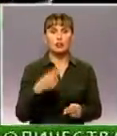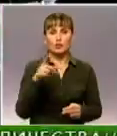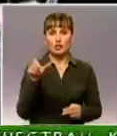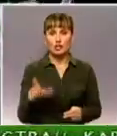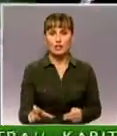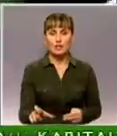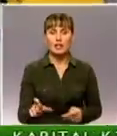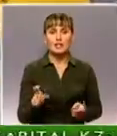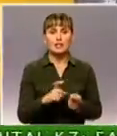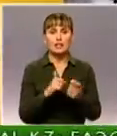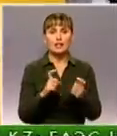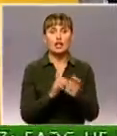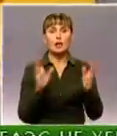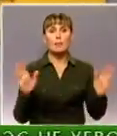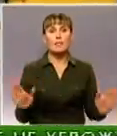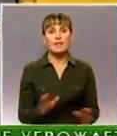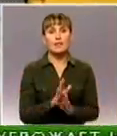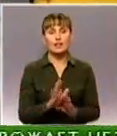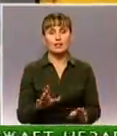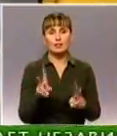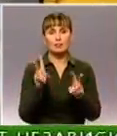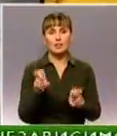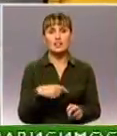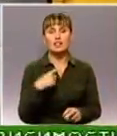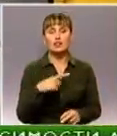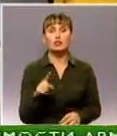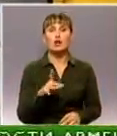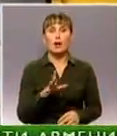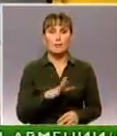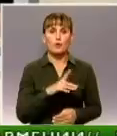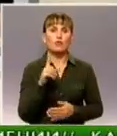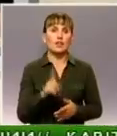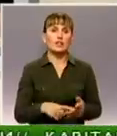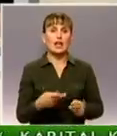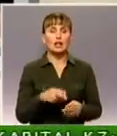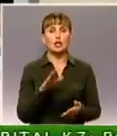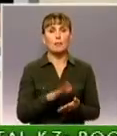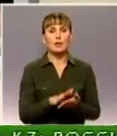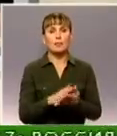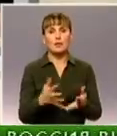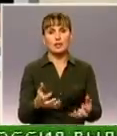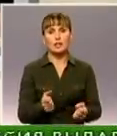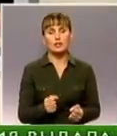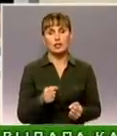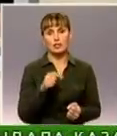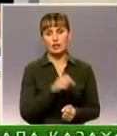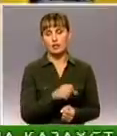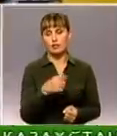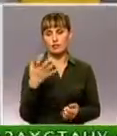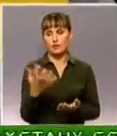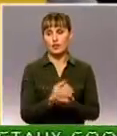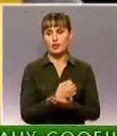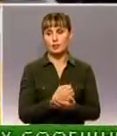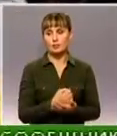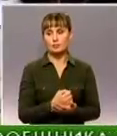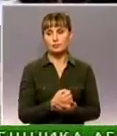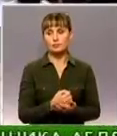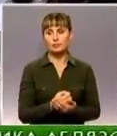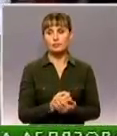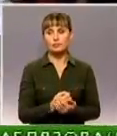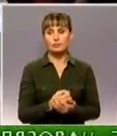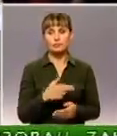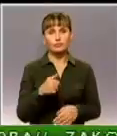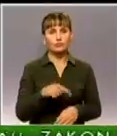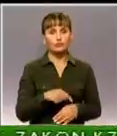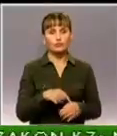Скандальный певец, как его прозвали в шоу-бизнесе, признался, что был уверен, эта премия достанется именно ему. Супер, супер ощущение,